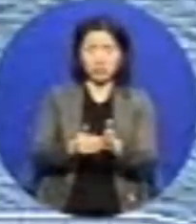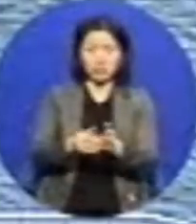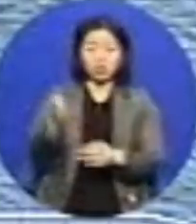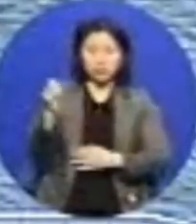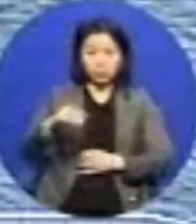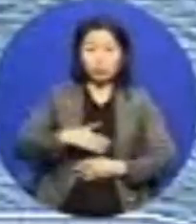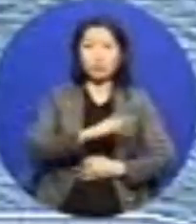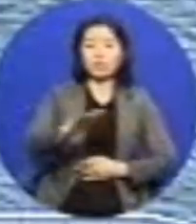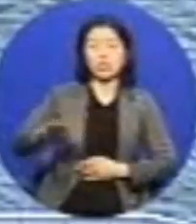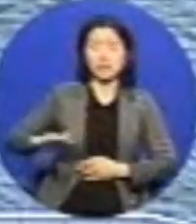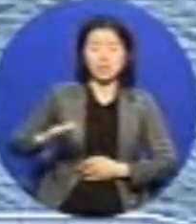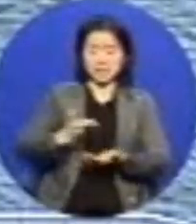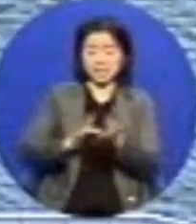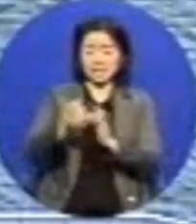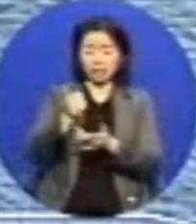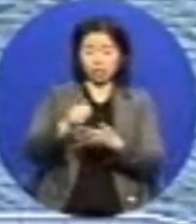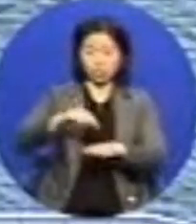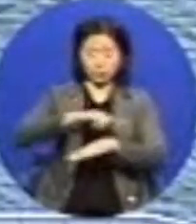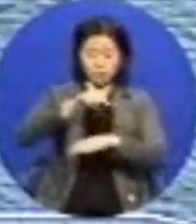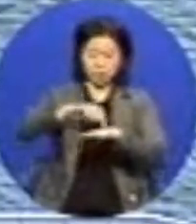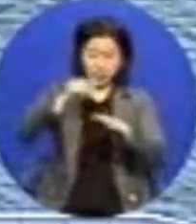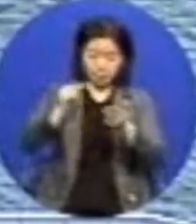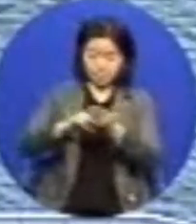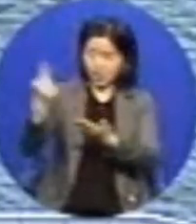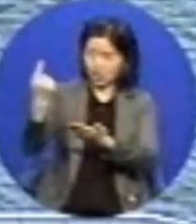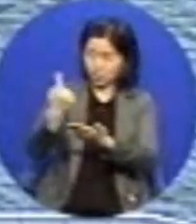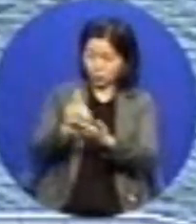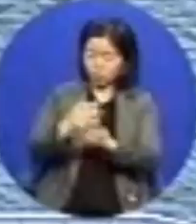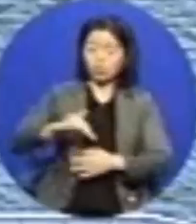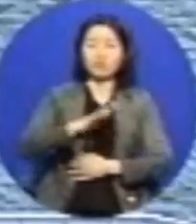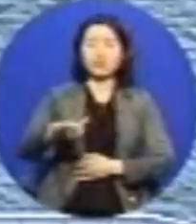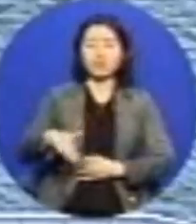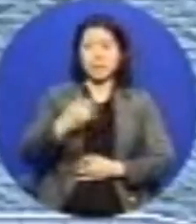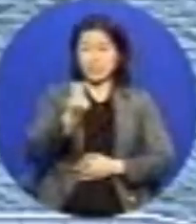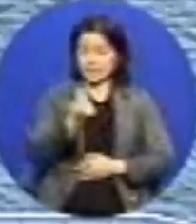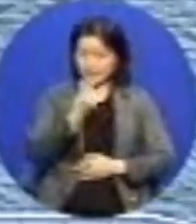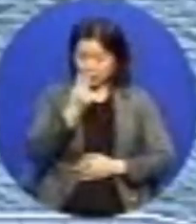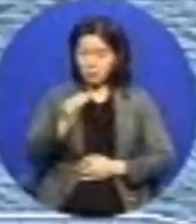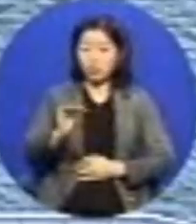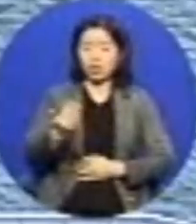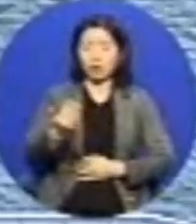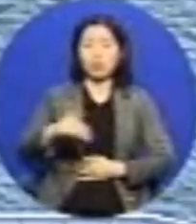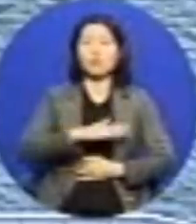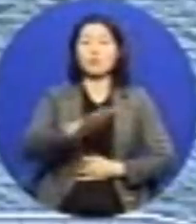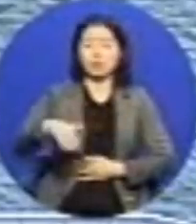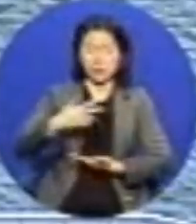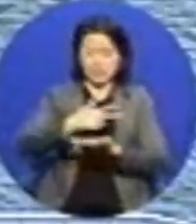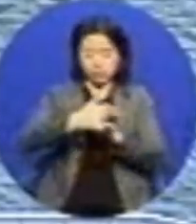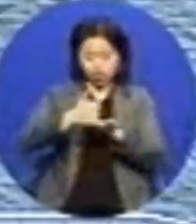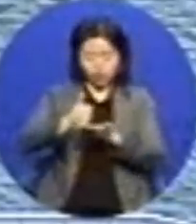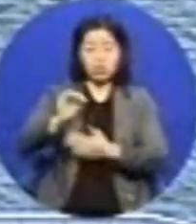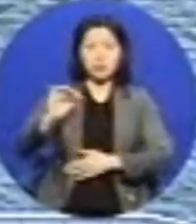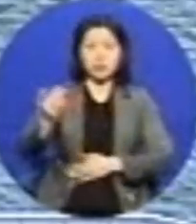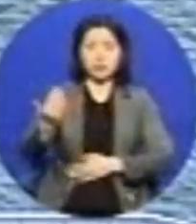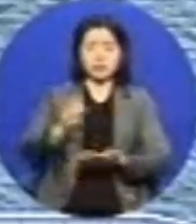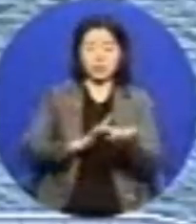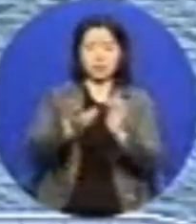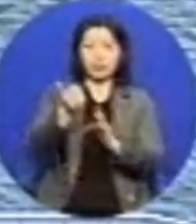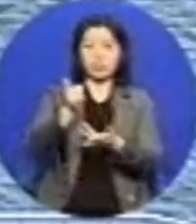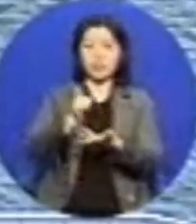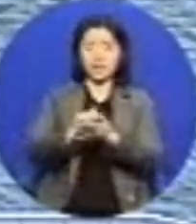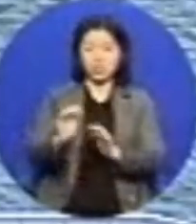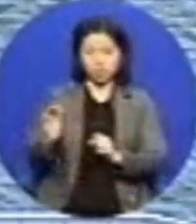예수님이 우리 마음에 오셔서 우리의 생명이 되시고 우리의 주님이 되셔서 예수님으로 인하여